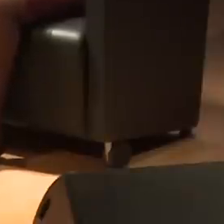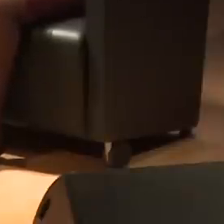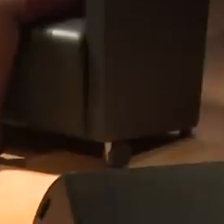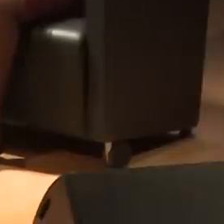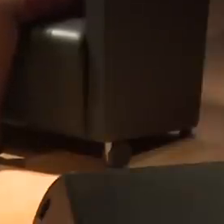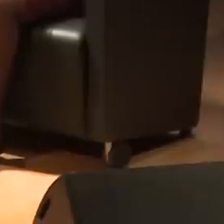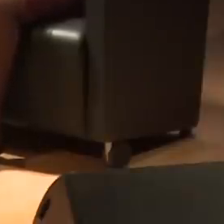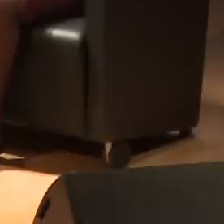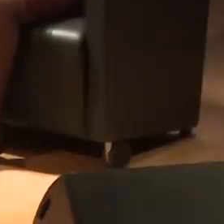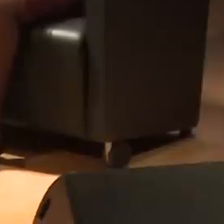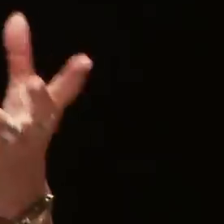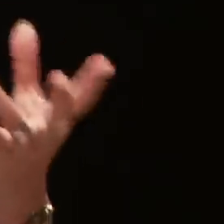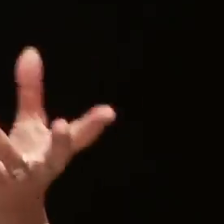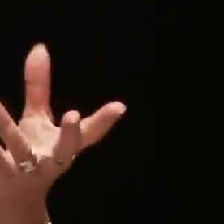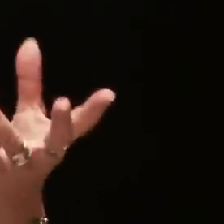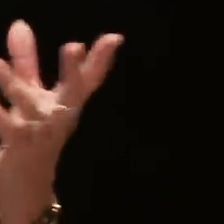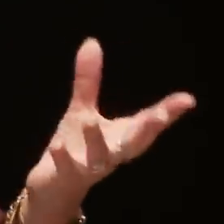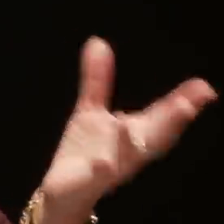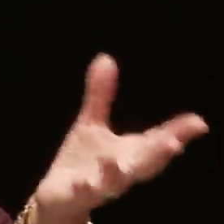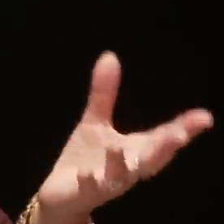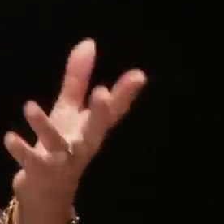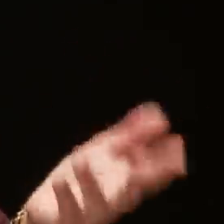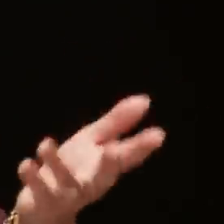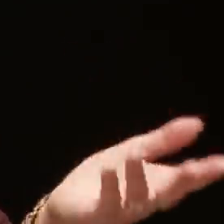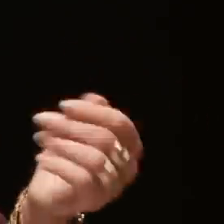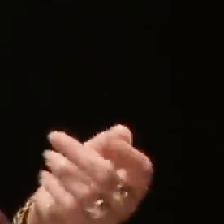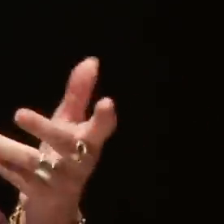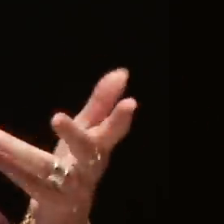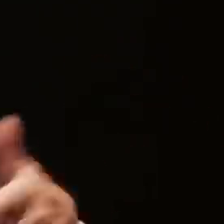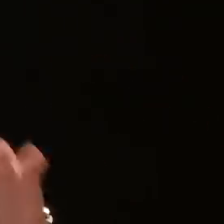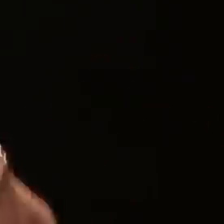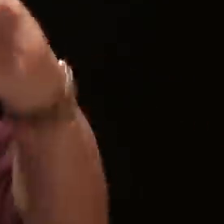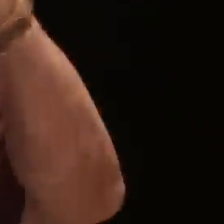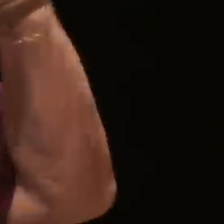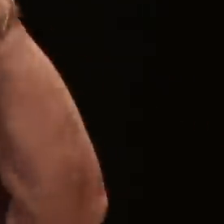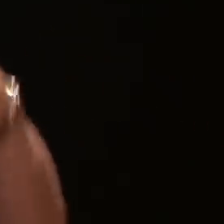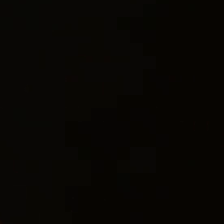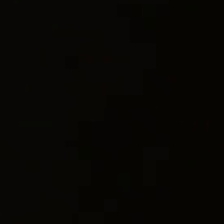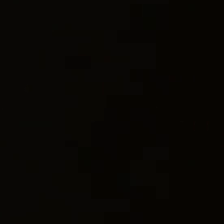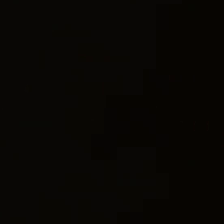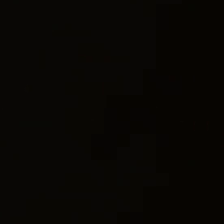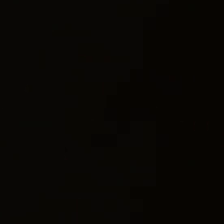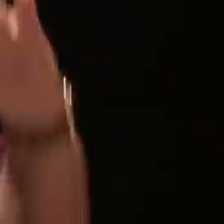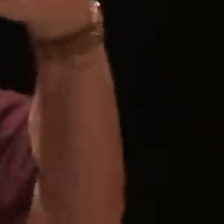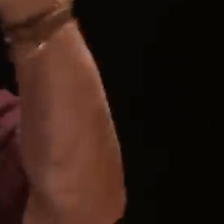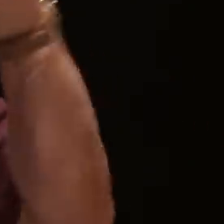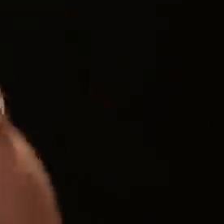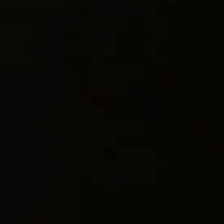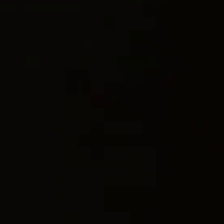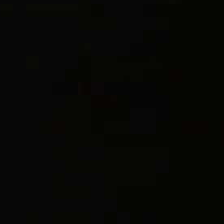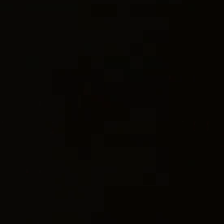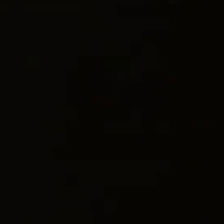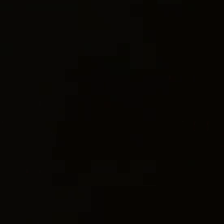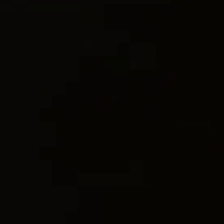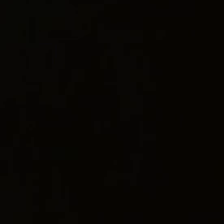la conférence de Pierre, parce qu'il y a quand même beaucoup de choses, beaucoup de questions à se poser quand on est comme ça à tête